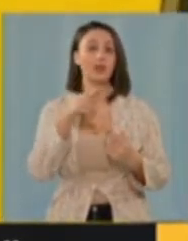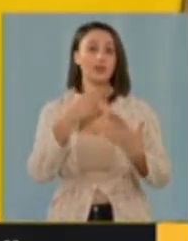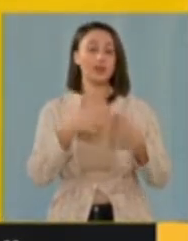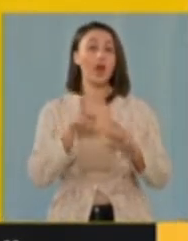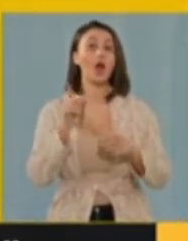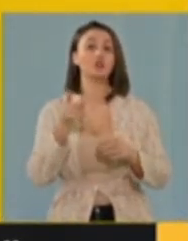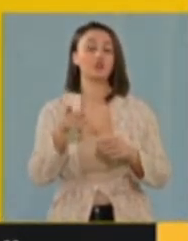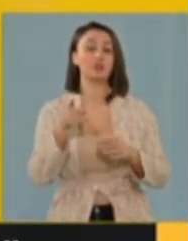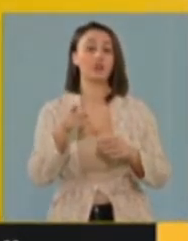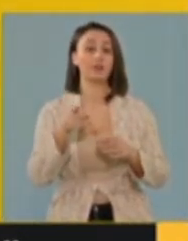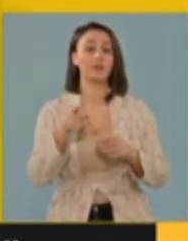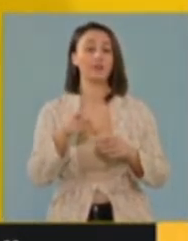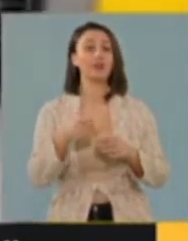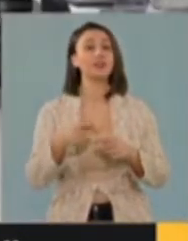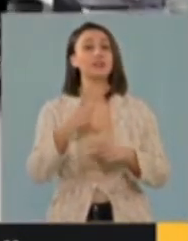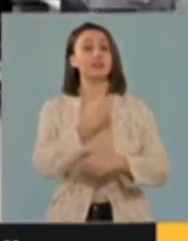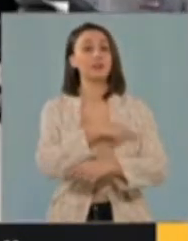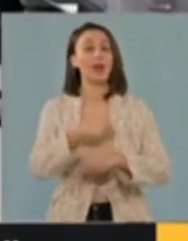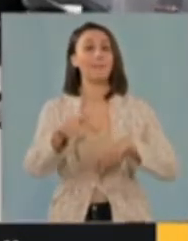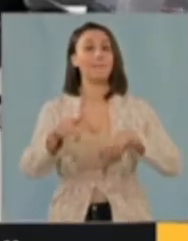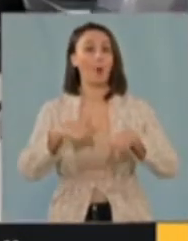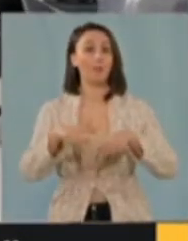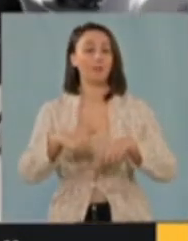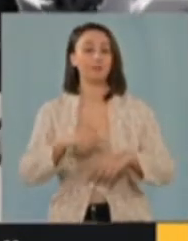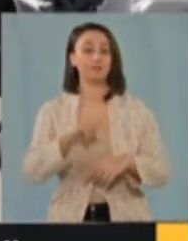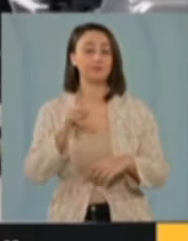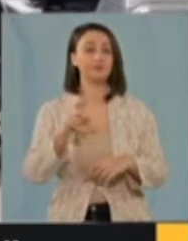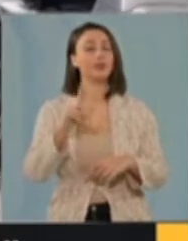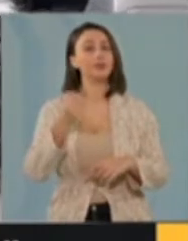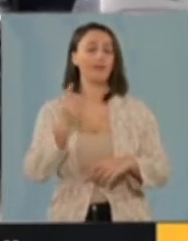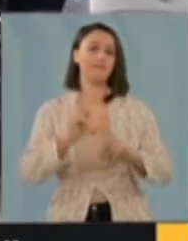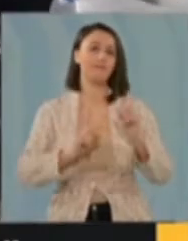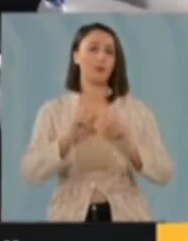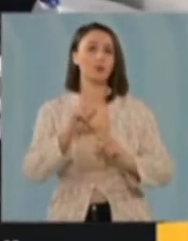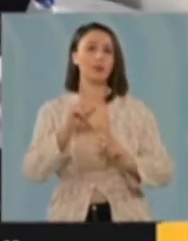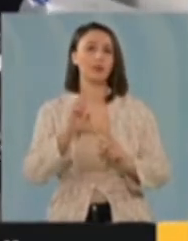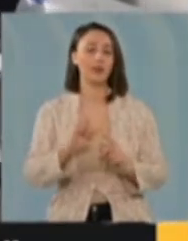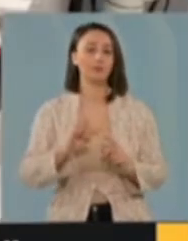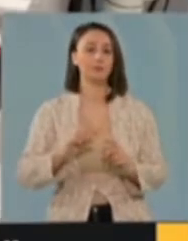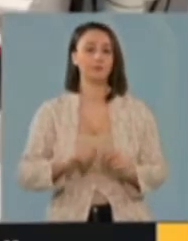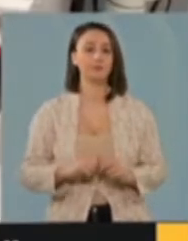redeschiderea acestui spital mobil? Da, în funcție de